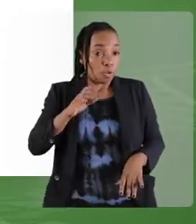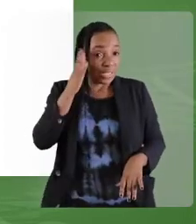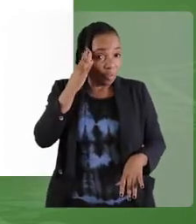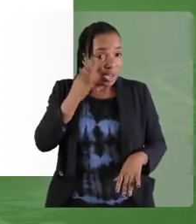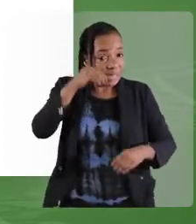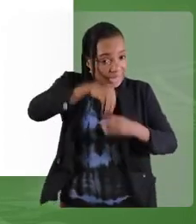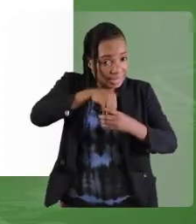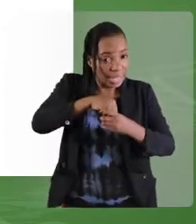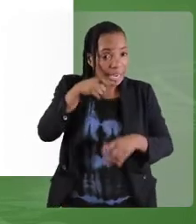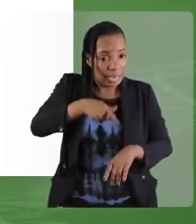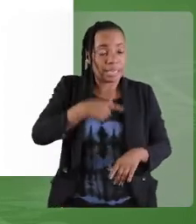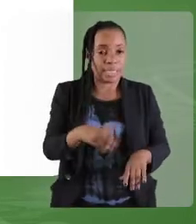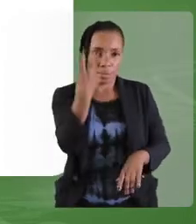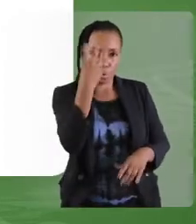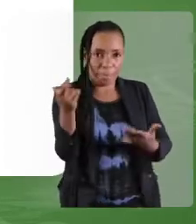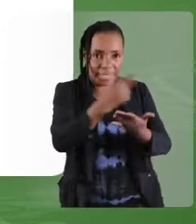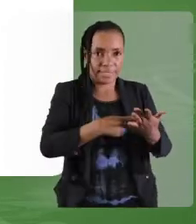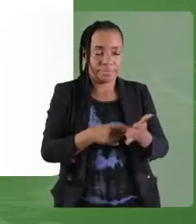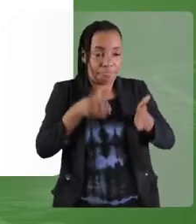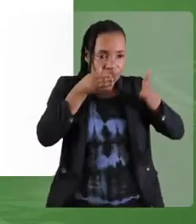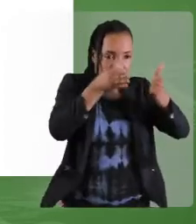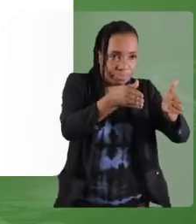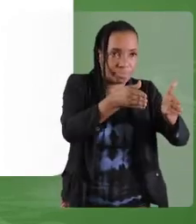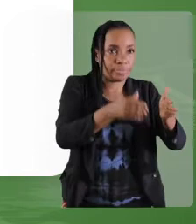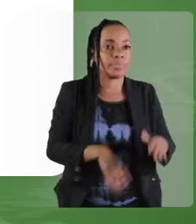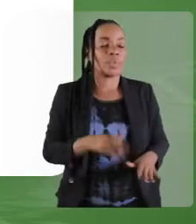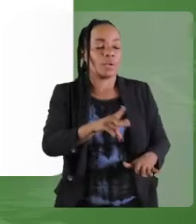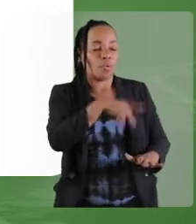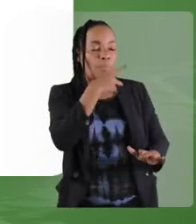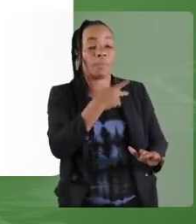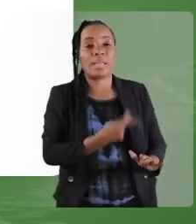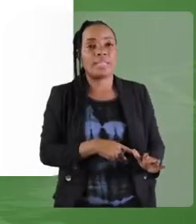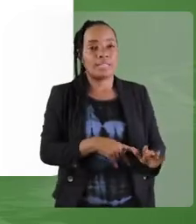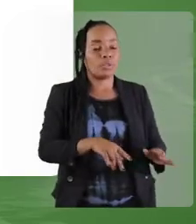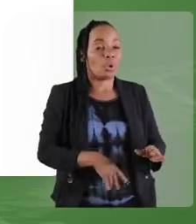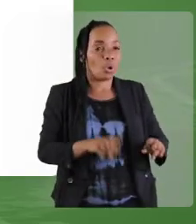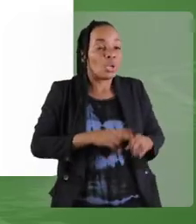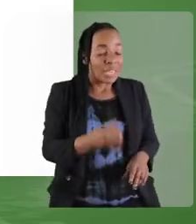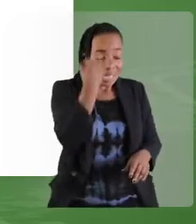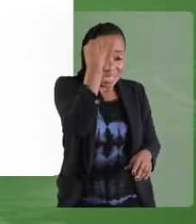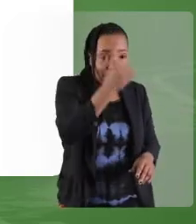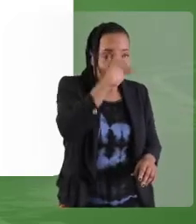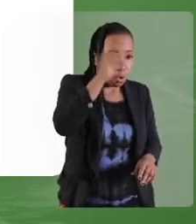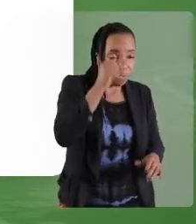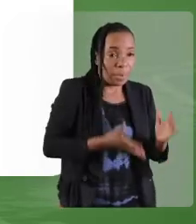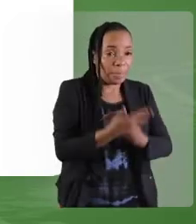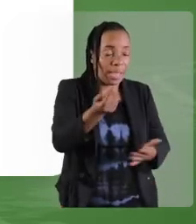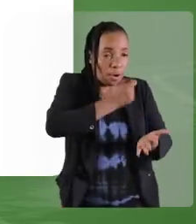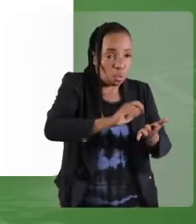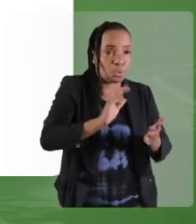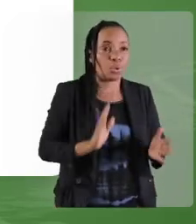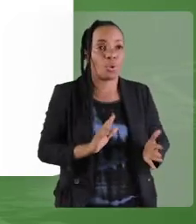il y a deux axes. Le premier axe renvoie à un exposé sur la thèse de l'auteur. Et le second